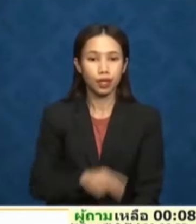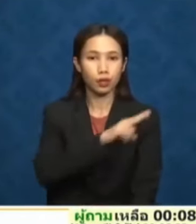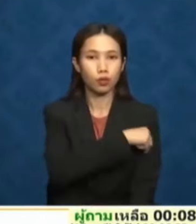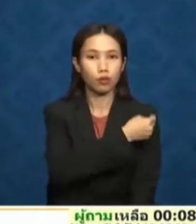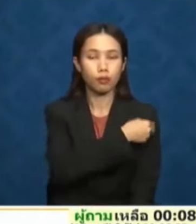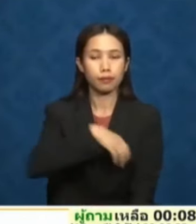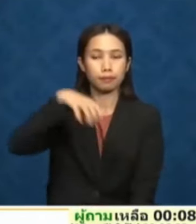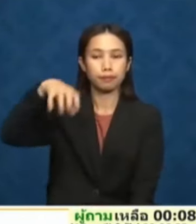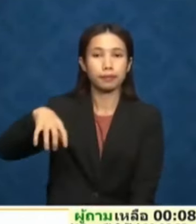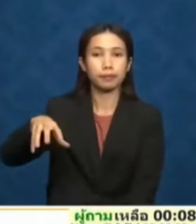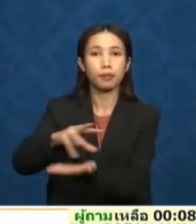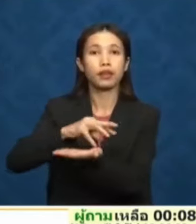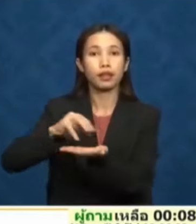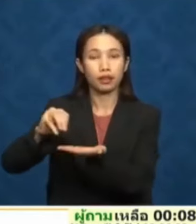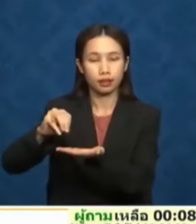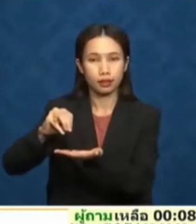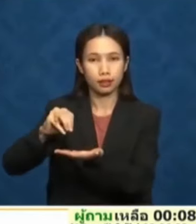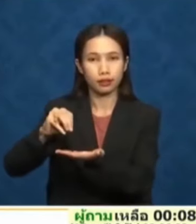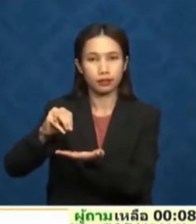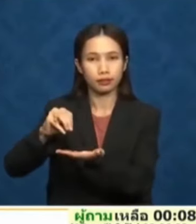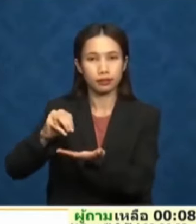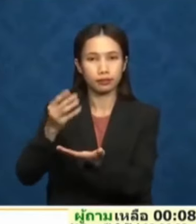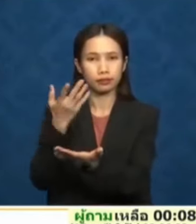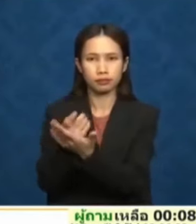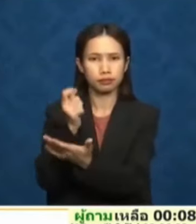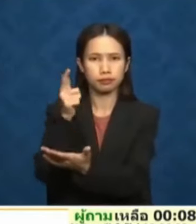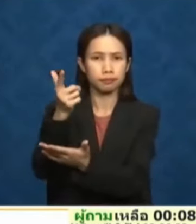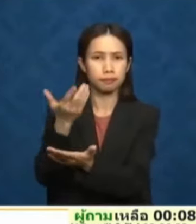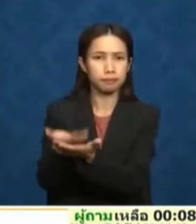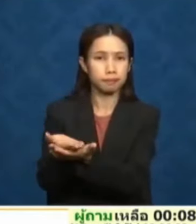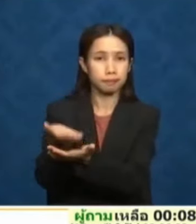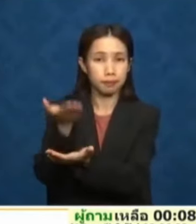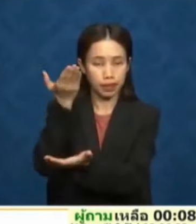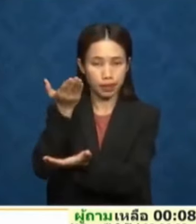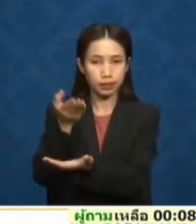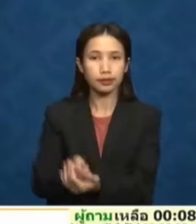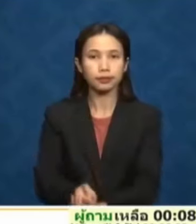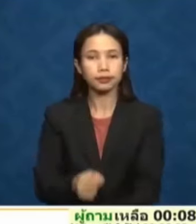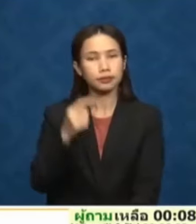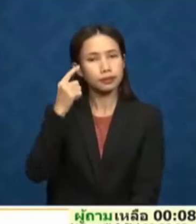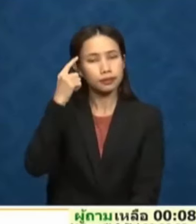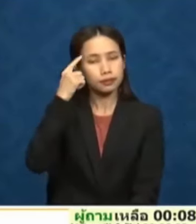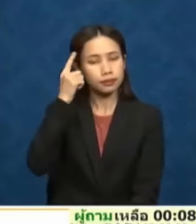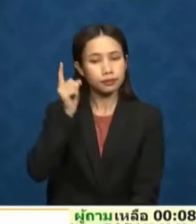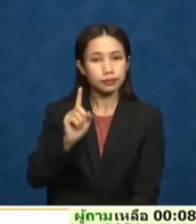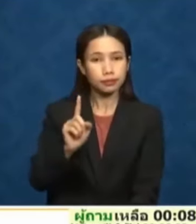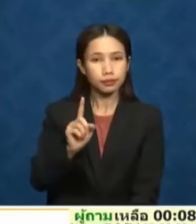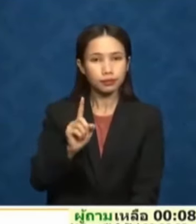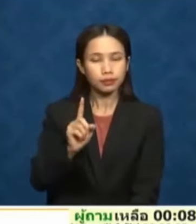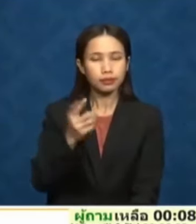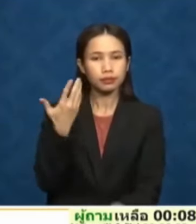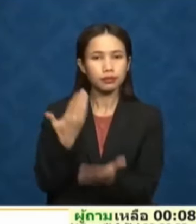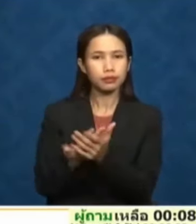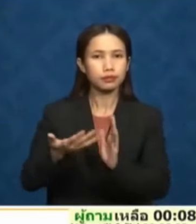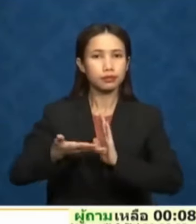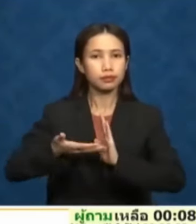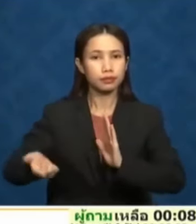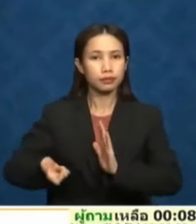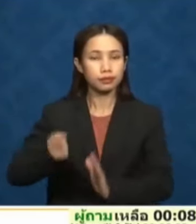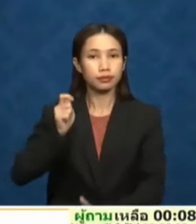มหาวิทลัยซึ่งค่าใช้จ่ายสูงมากเรายังใช้การเบิกจ่าย